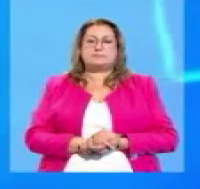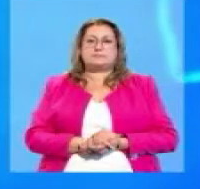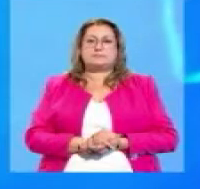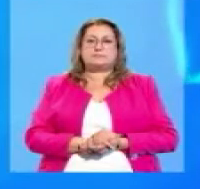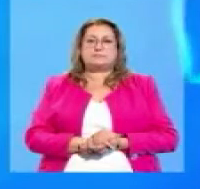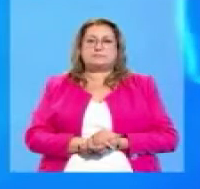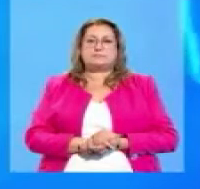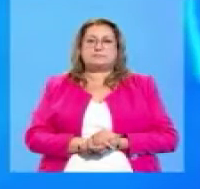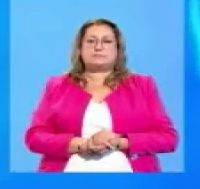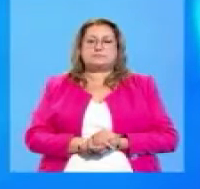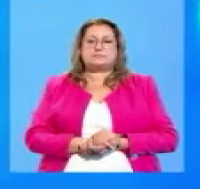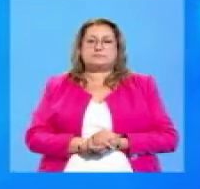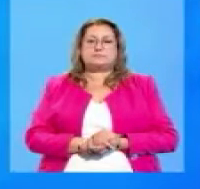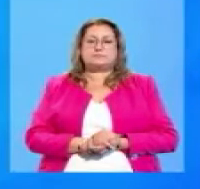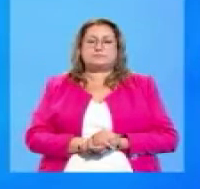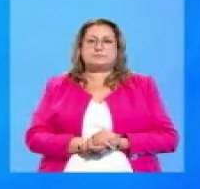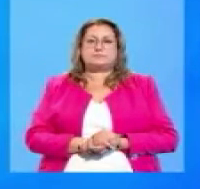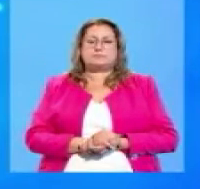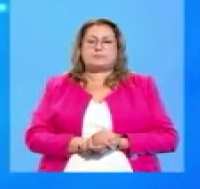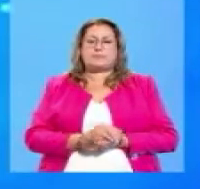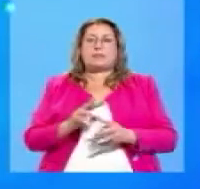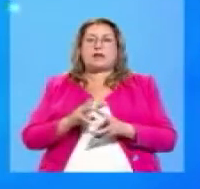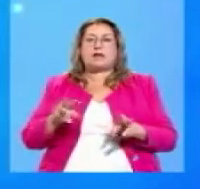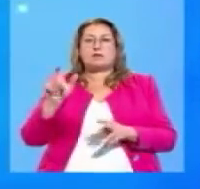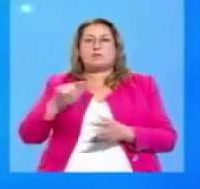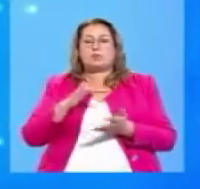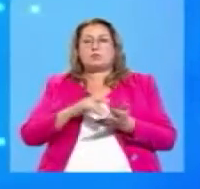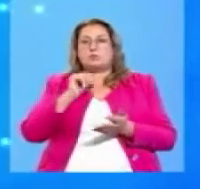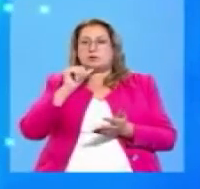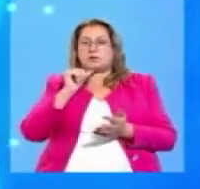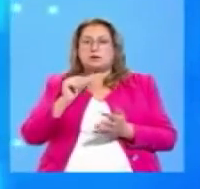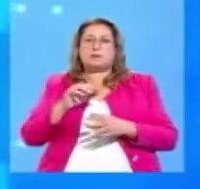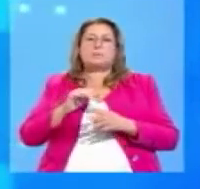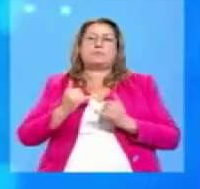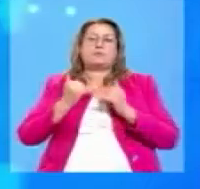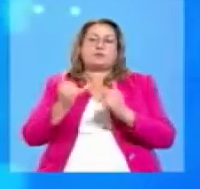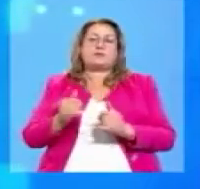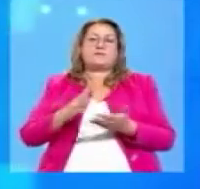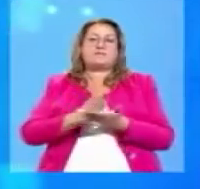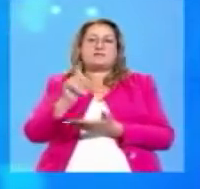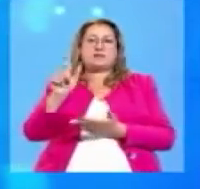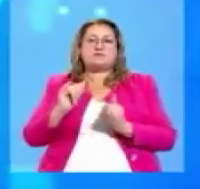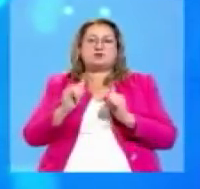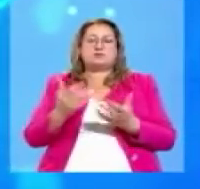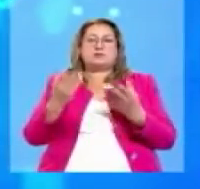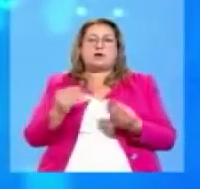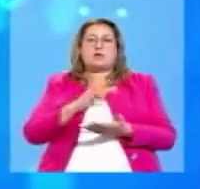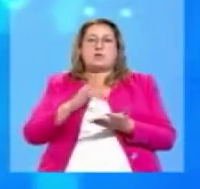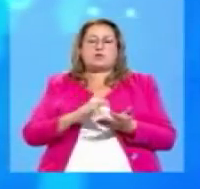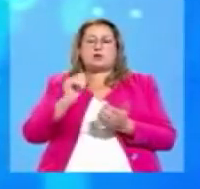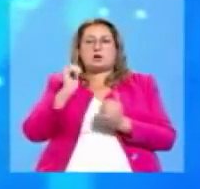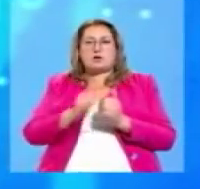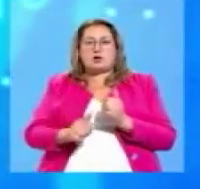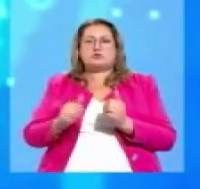Қостанай қаласының әкімі шаһар күніне орай ардагерлерге құрмет көрсетті. Әр салада еңбек етіп, облыс орталығының дамуына үлес